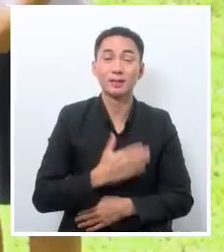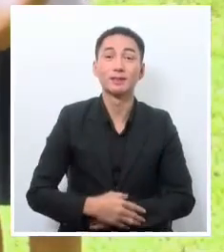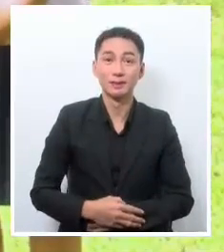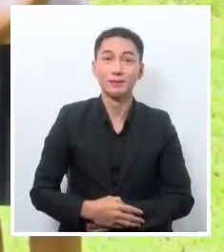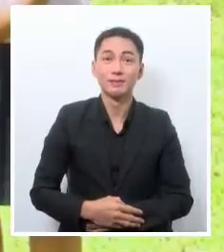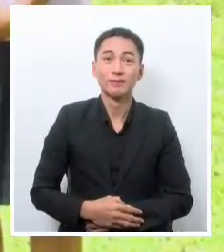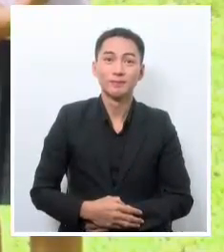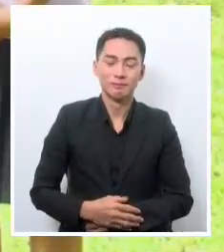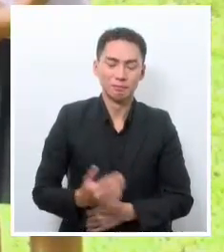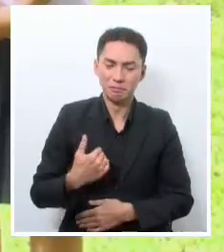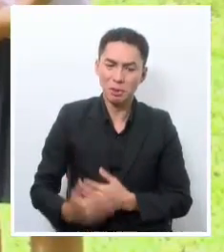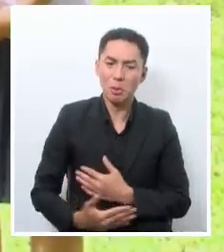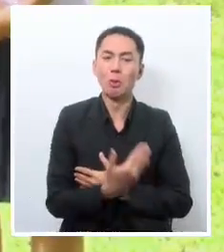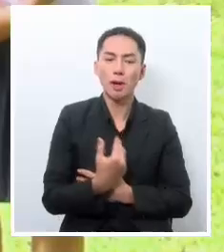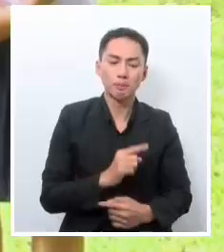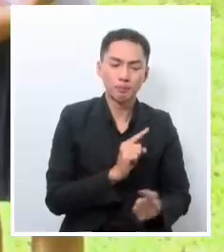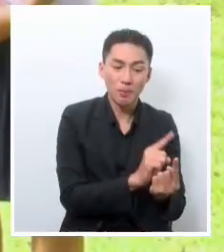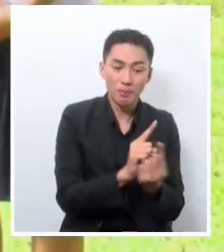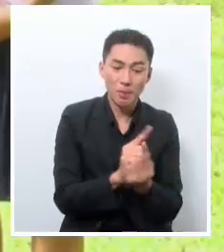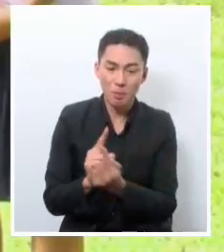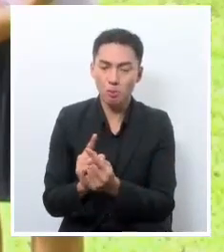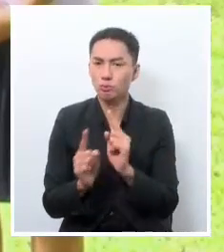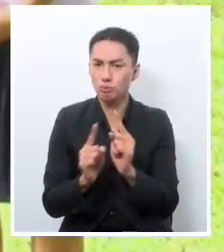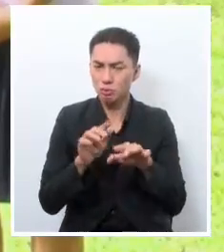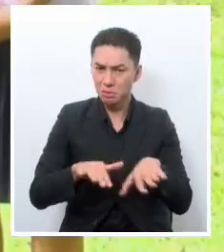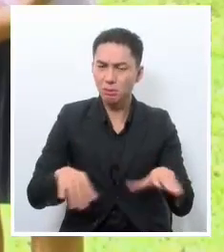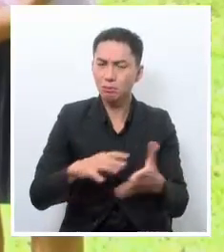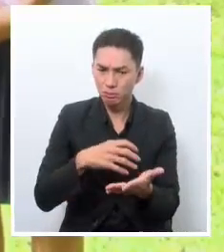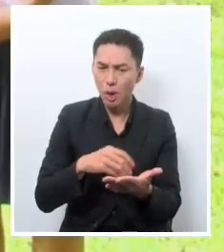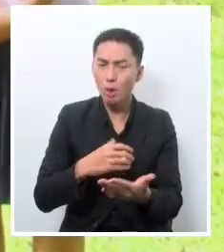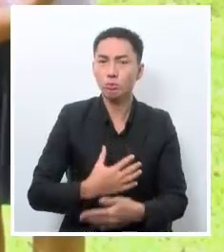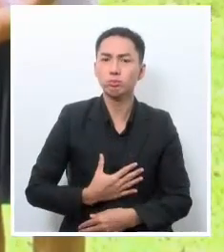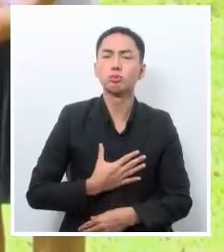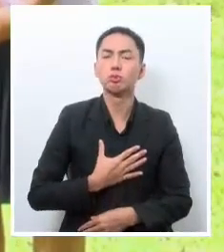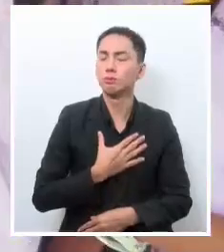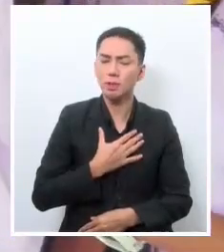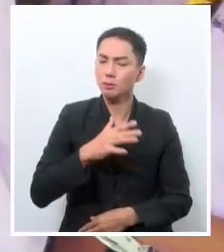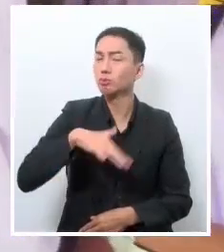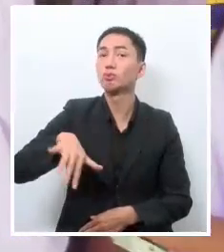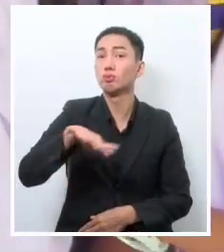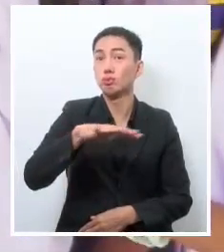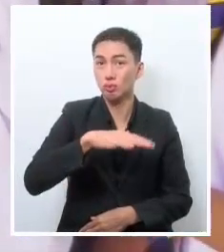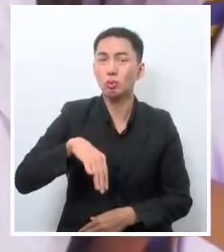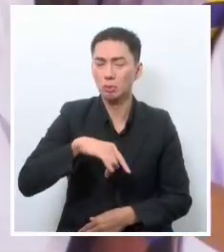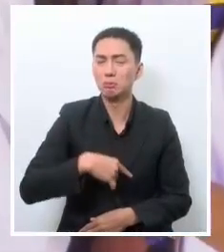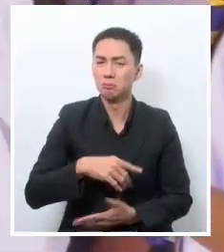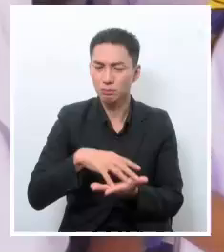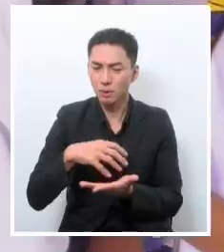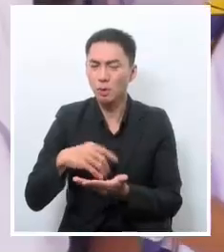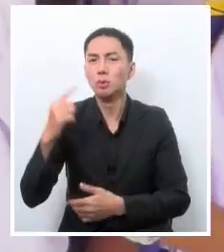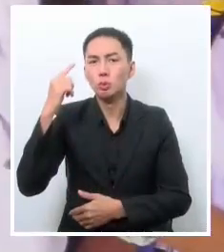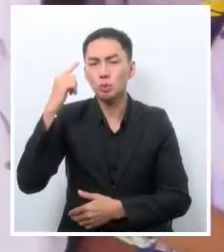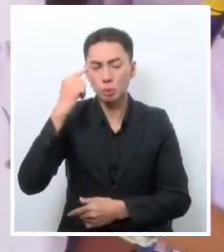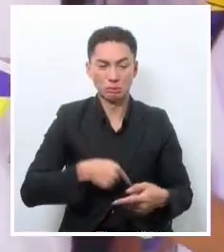ได้มีโอกาสคุยกับนักเรียนนักเรียนเนี่ยมีความภาคภูมิใจมากแล้วทุกๆคนเนี่ยรู้เลยว่าในจิต